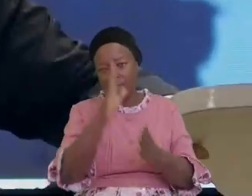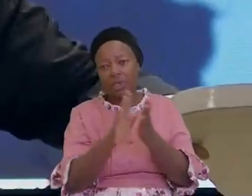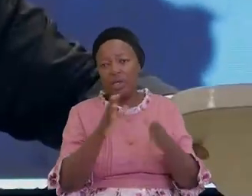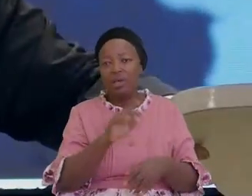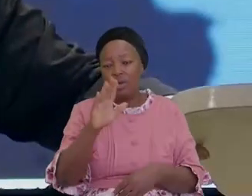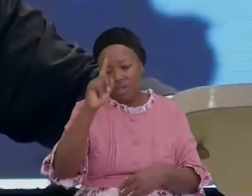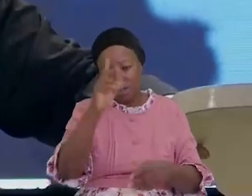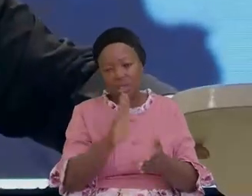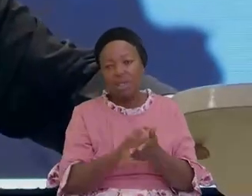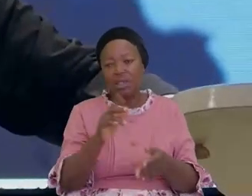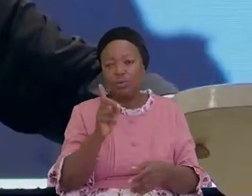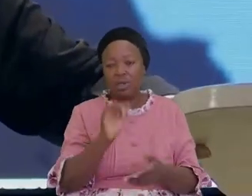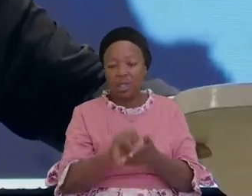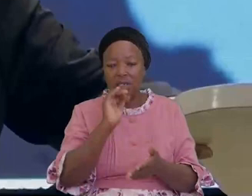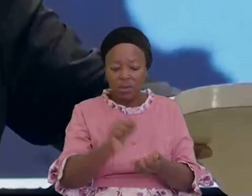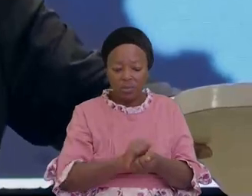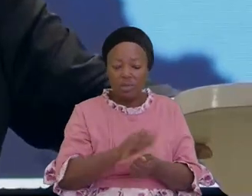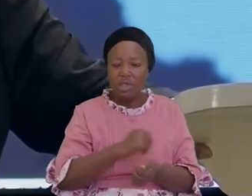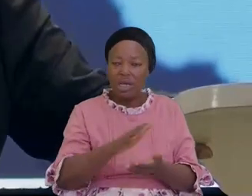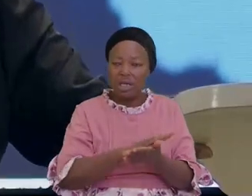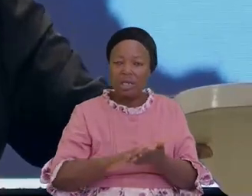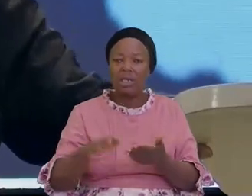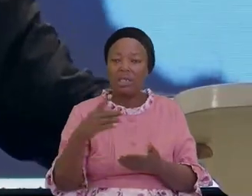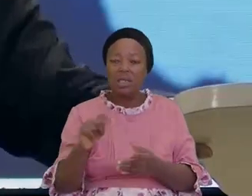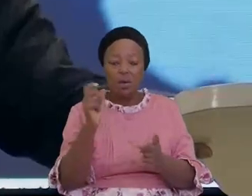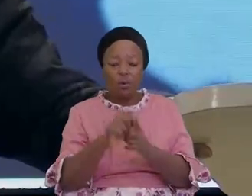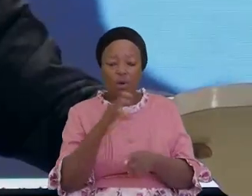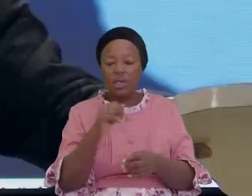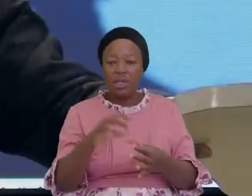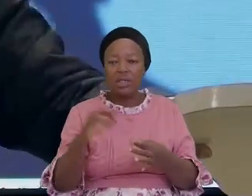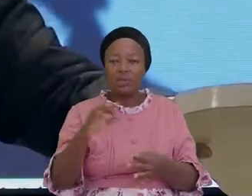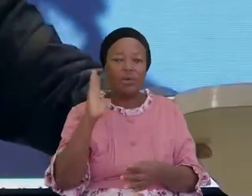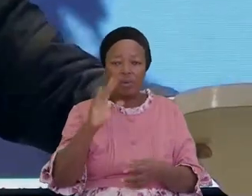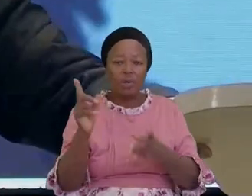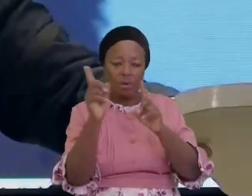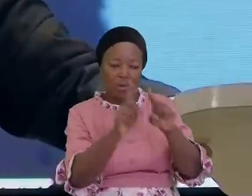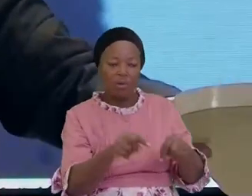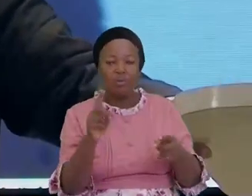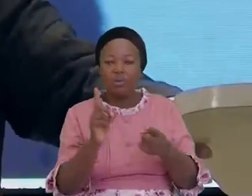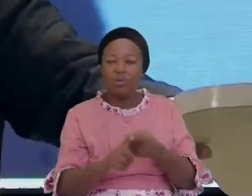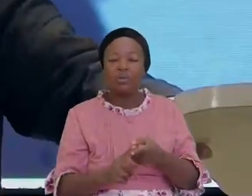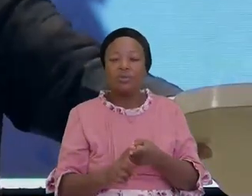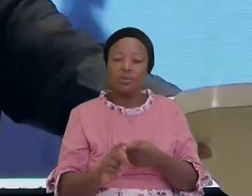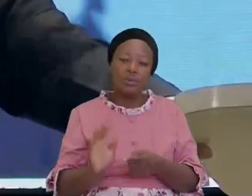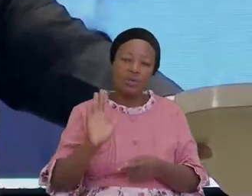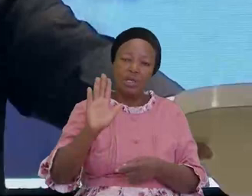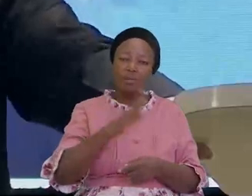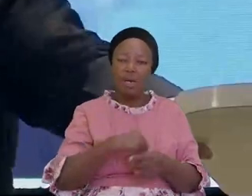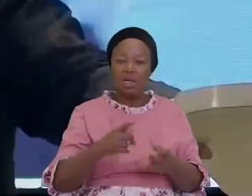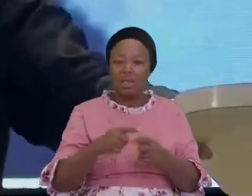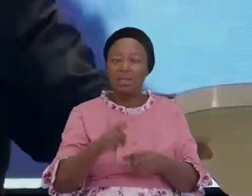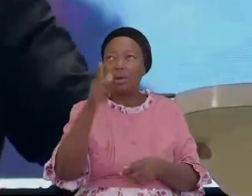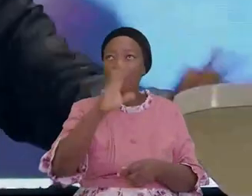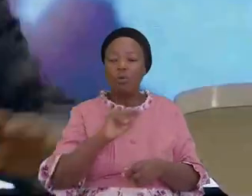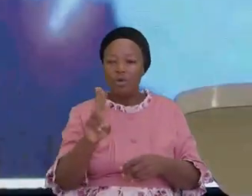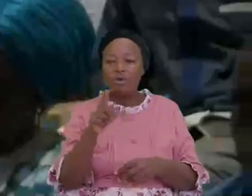Les saints, ceux-là qui sont lavés, purifiés par la parole et l'esprit, et la parole viendront en